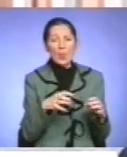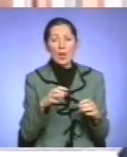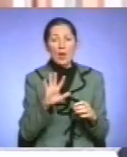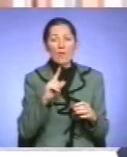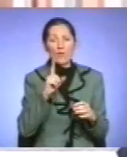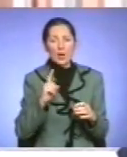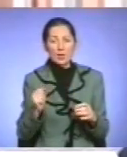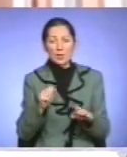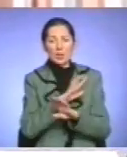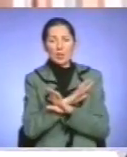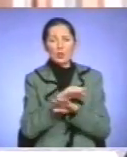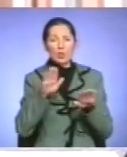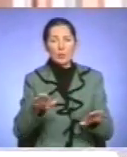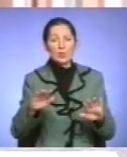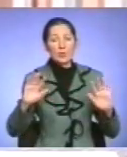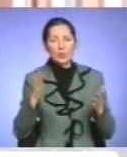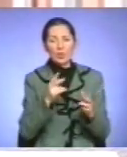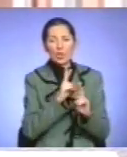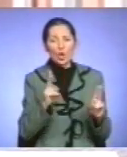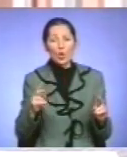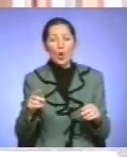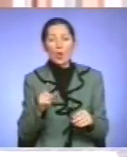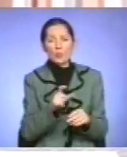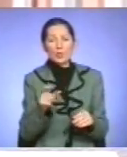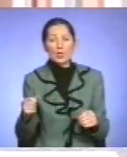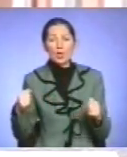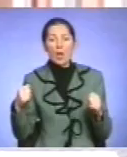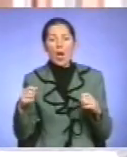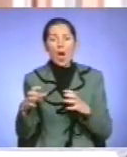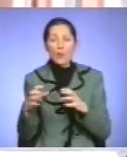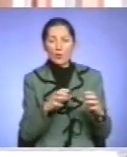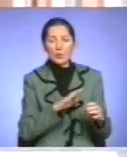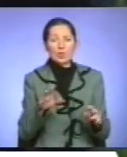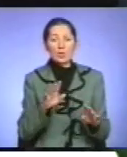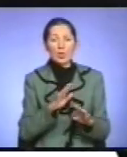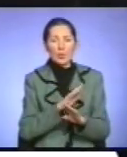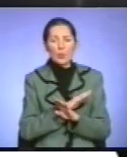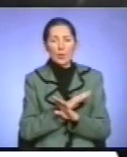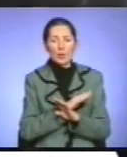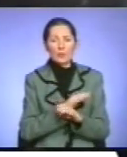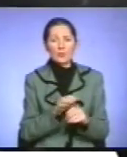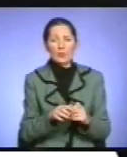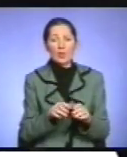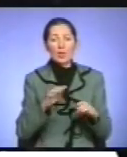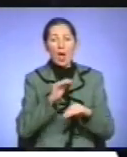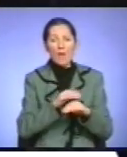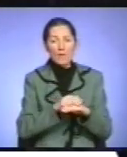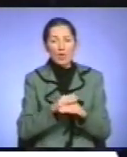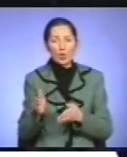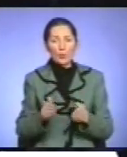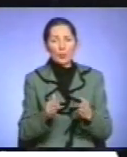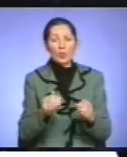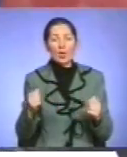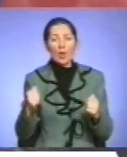ВАЗ-2109 загинули на місці події. Ніхто з пасажирів автобуса у дорожньо-транспортній пригоді не постраждав. За фактом дорожньо-транспортної пригоди розпочато